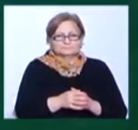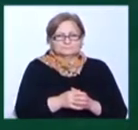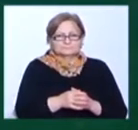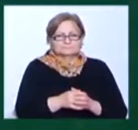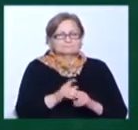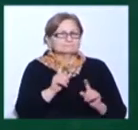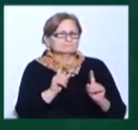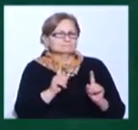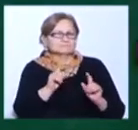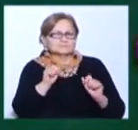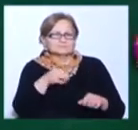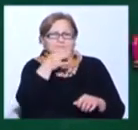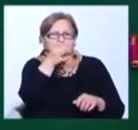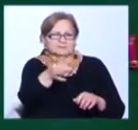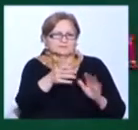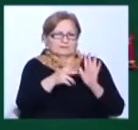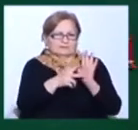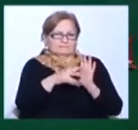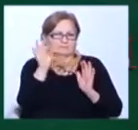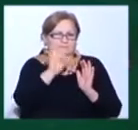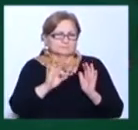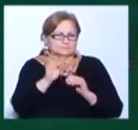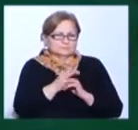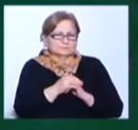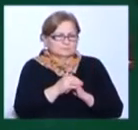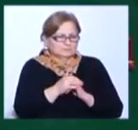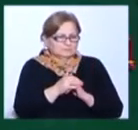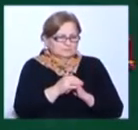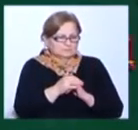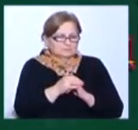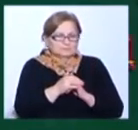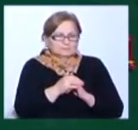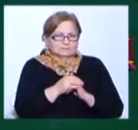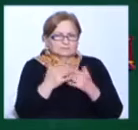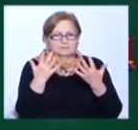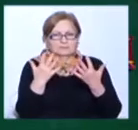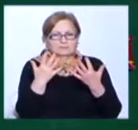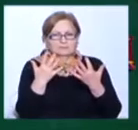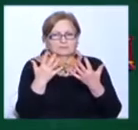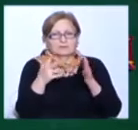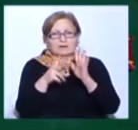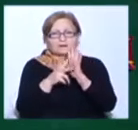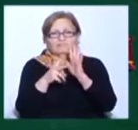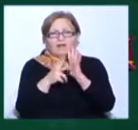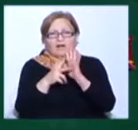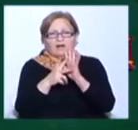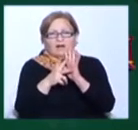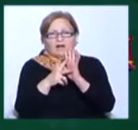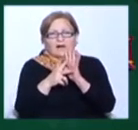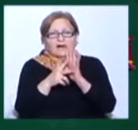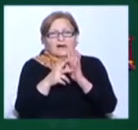რა შეიძლება მე გითხრათ 8-იანის შესახებ? ხო, აი 8 თითი მაქვს. ორს